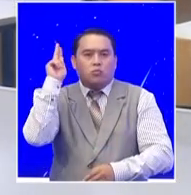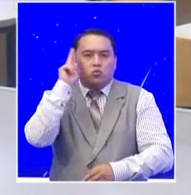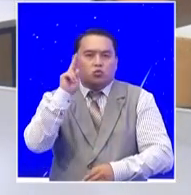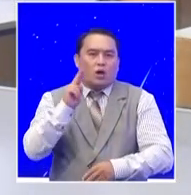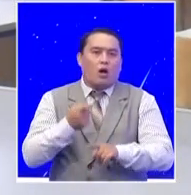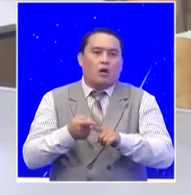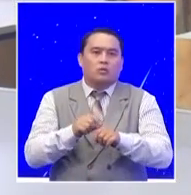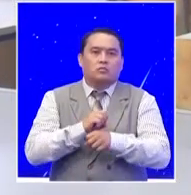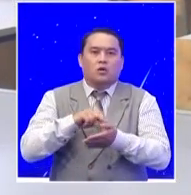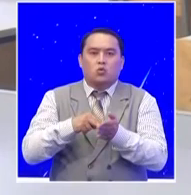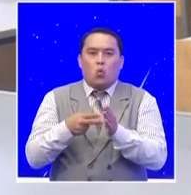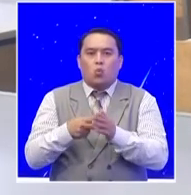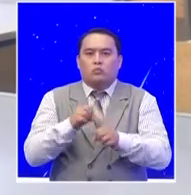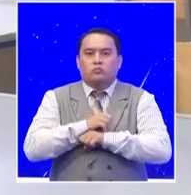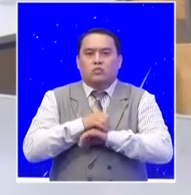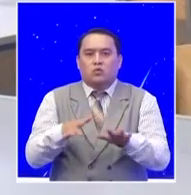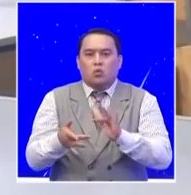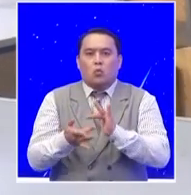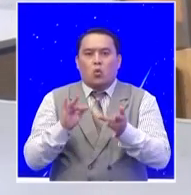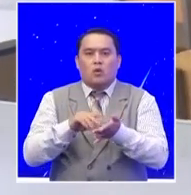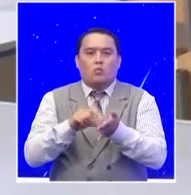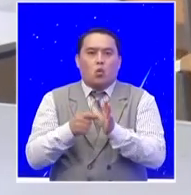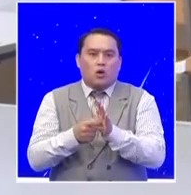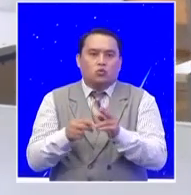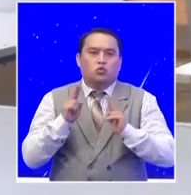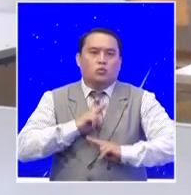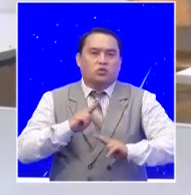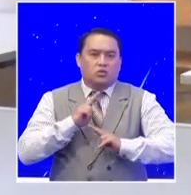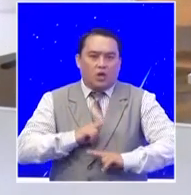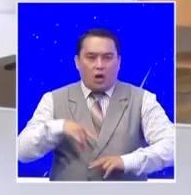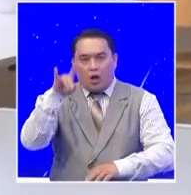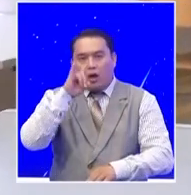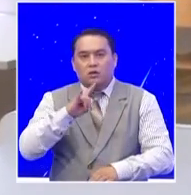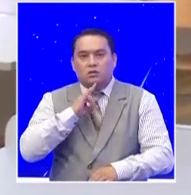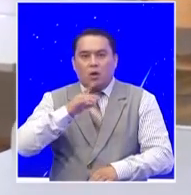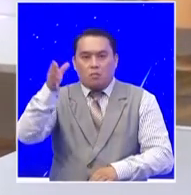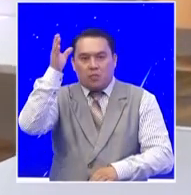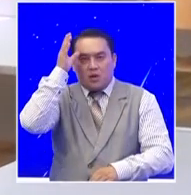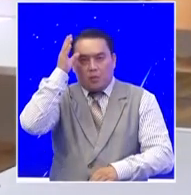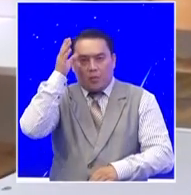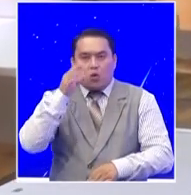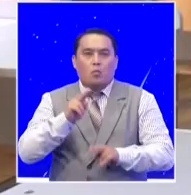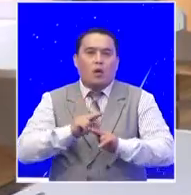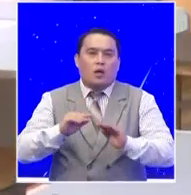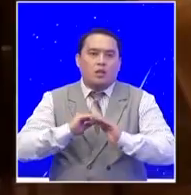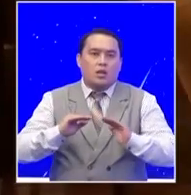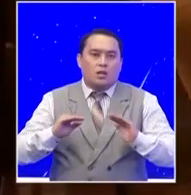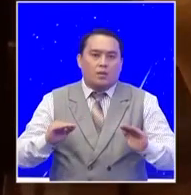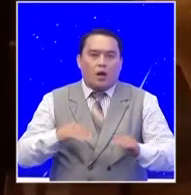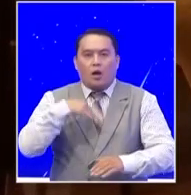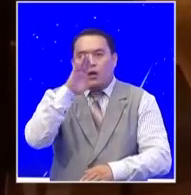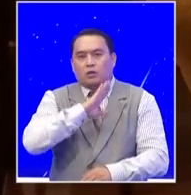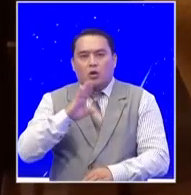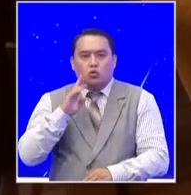жоспарлау мен тарату, виртуалды мұғалімдер кабинетінде жұмыс істеу, Қазақстандық білім беру платформаларында оқушылармен және